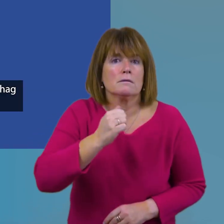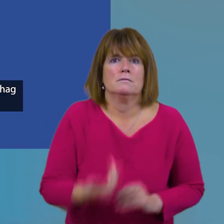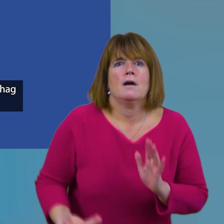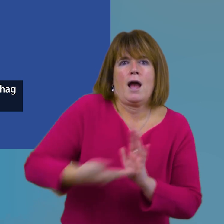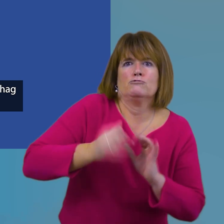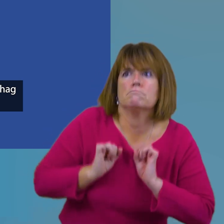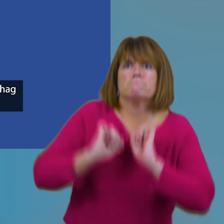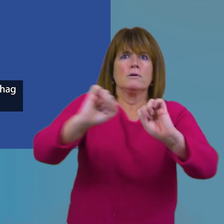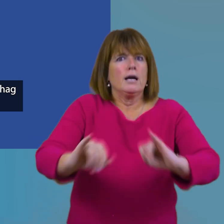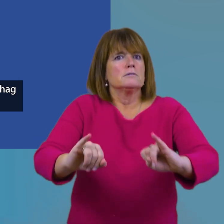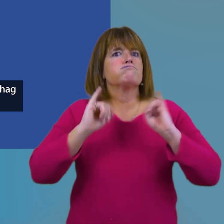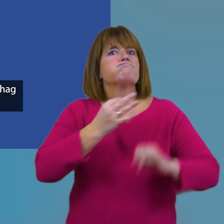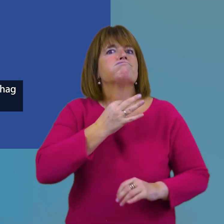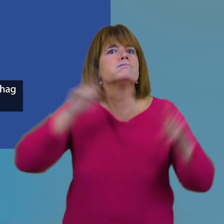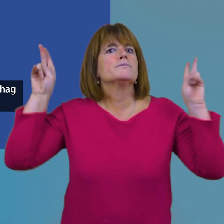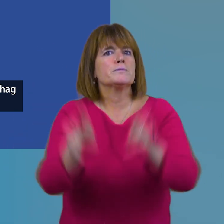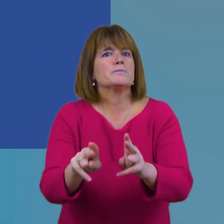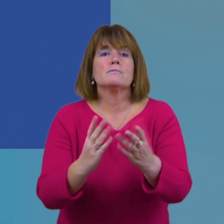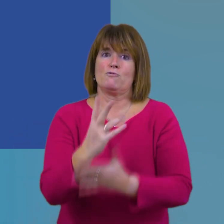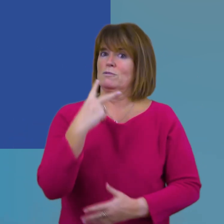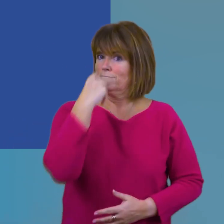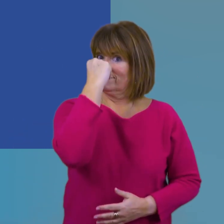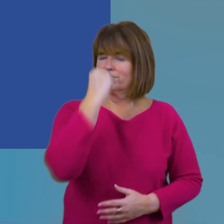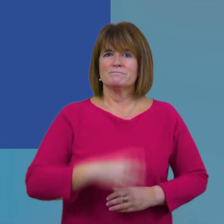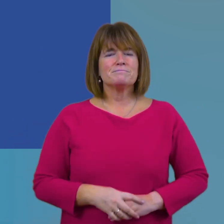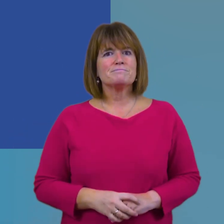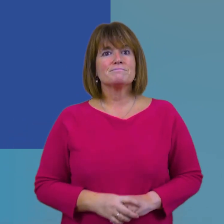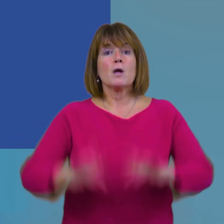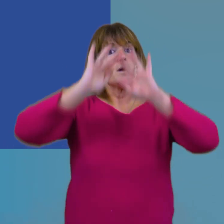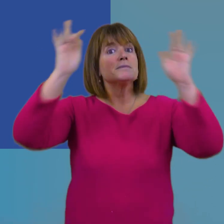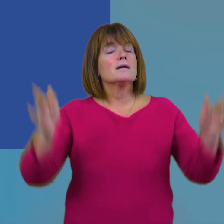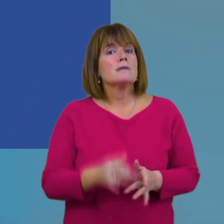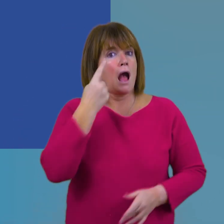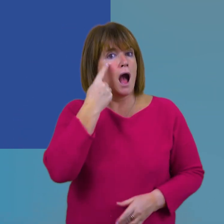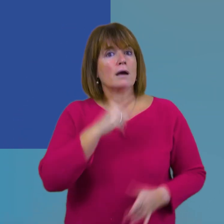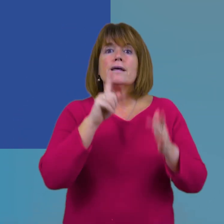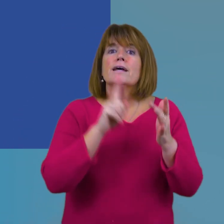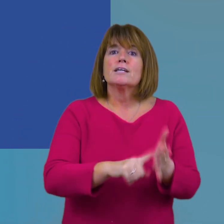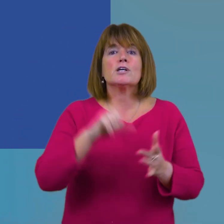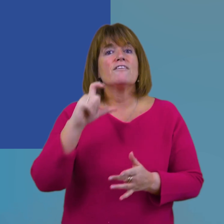i'ch plentyn rhag salwch difrifol y gaeaf hwn, gyda brechlyn chwistrell trwyn y ffliw.